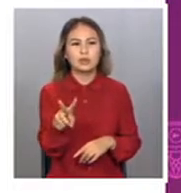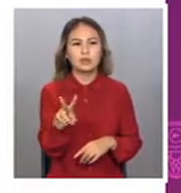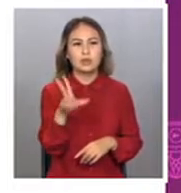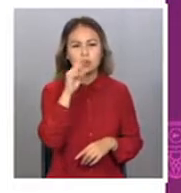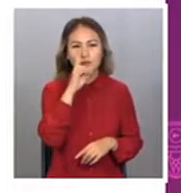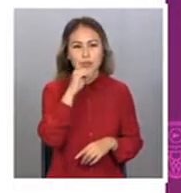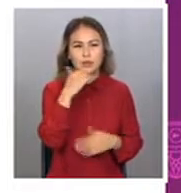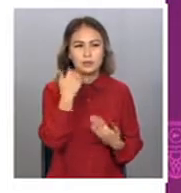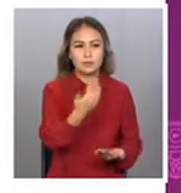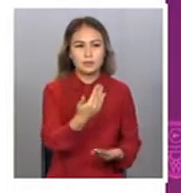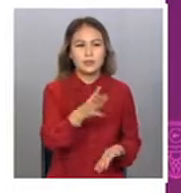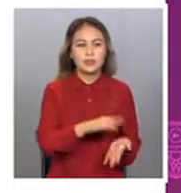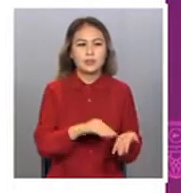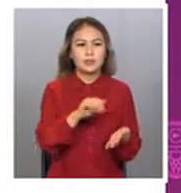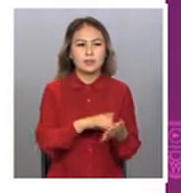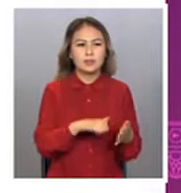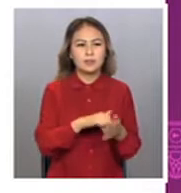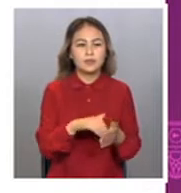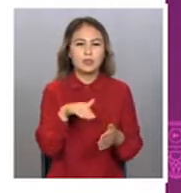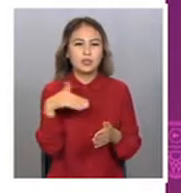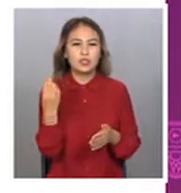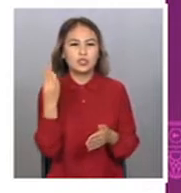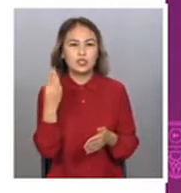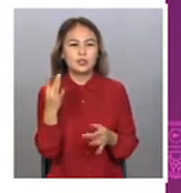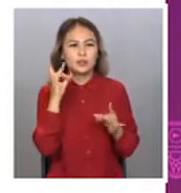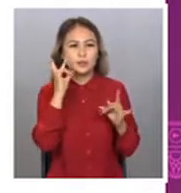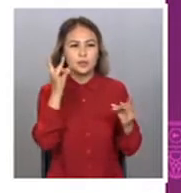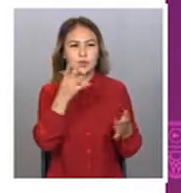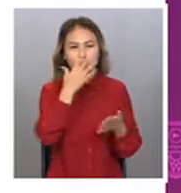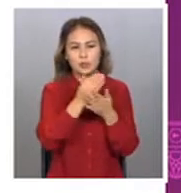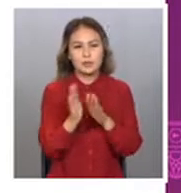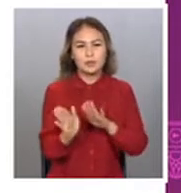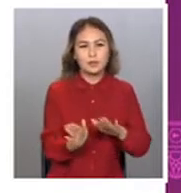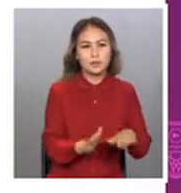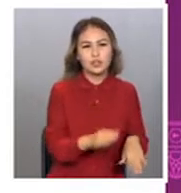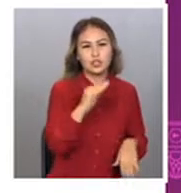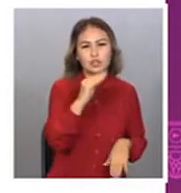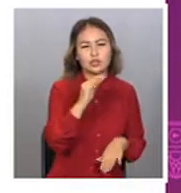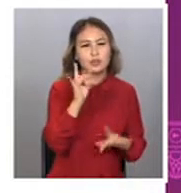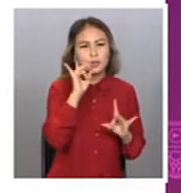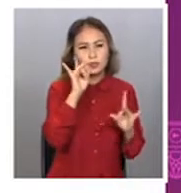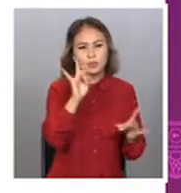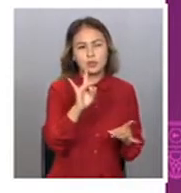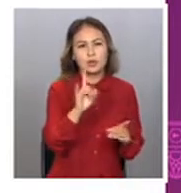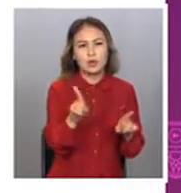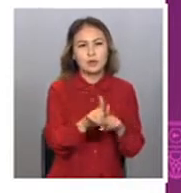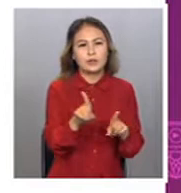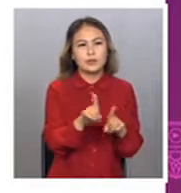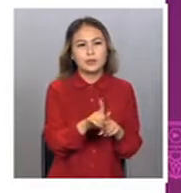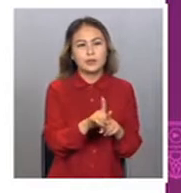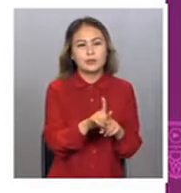ілгерінді ықпал. Себебі алдыңғы ш дыбысы өзінен кейінгі ж дыбысын өзіне ұқсату